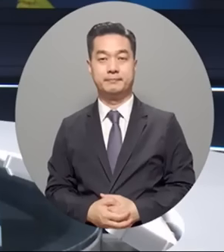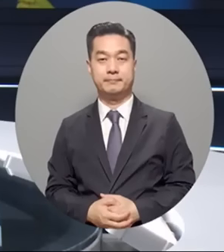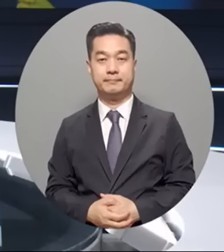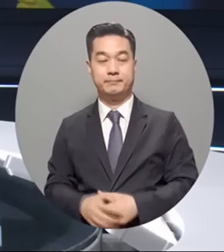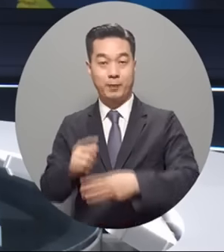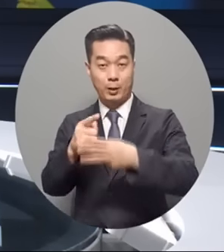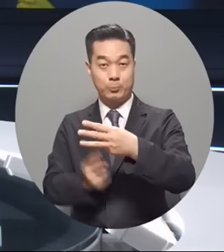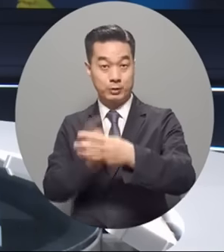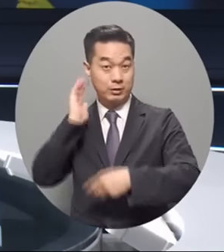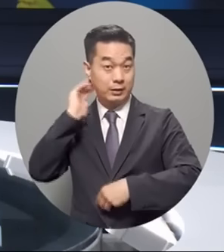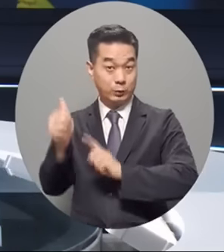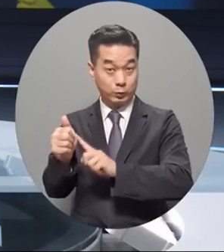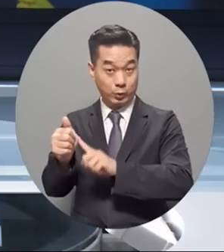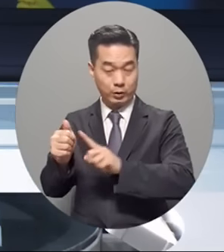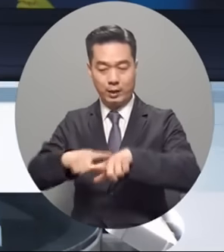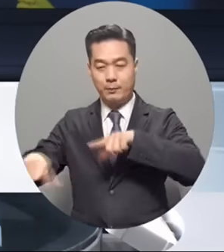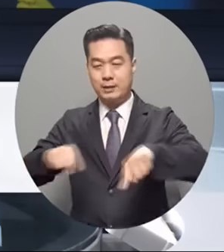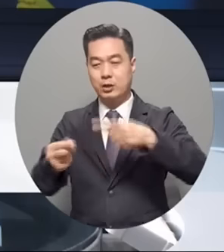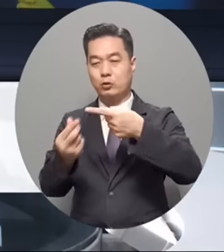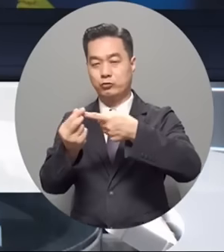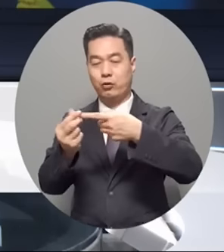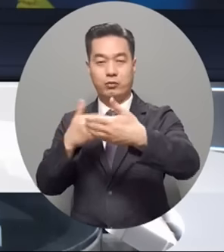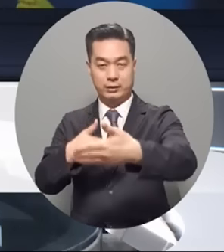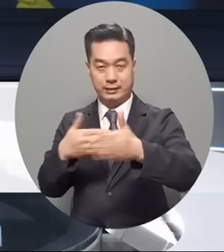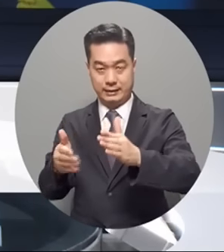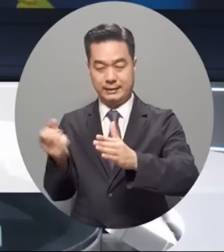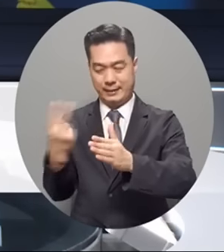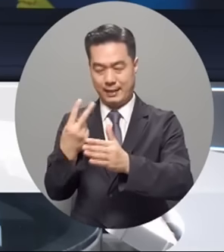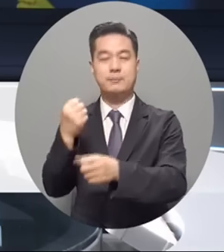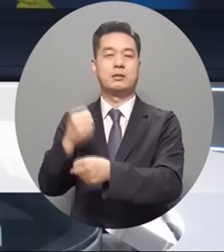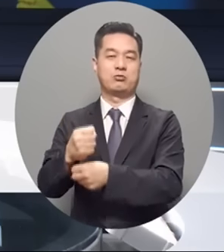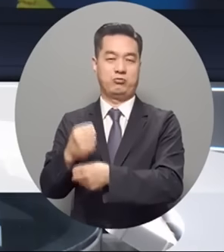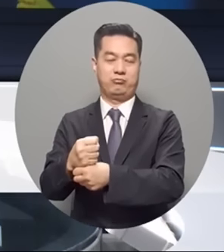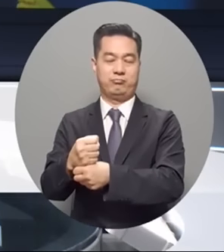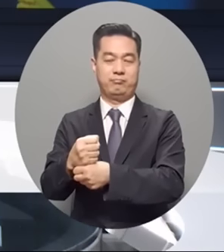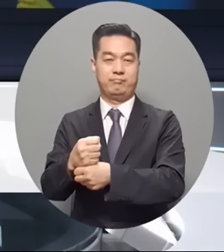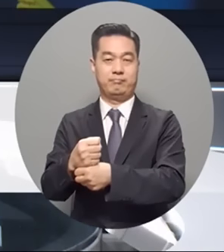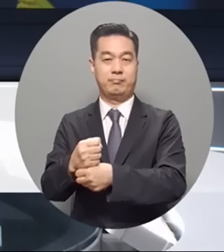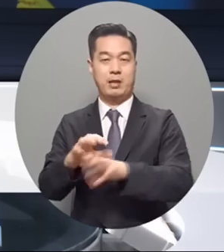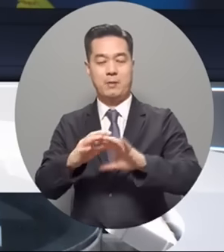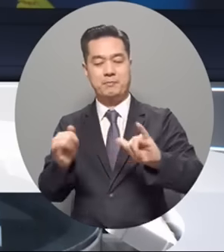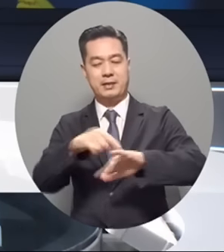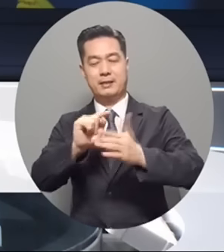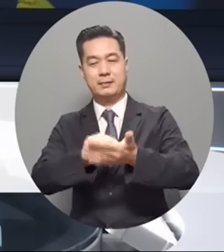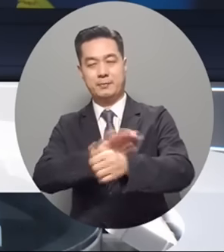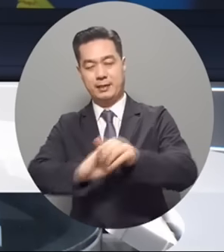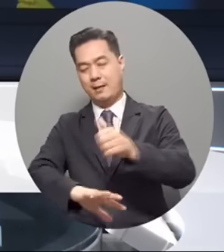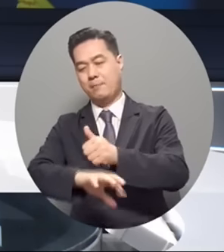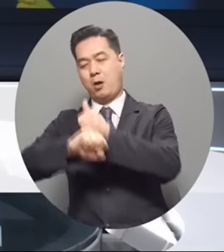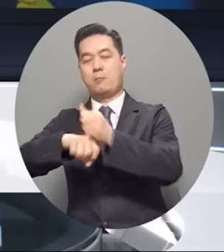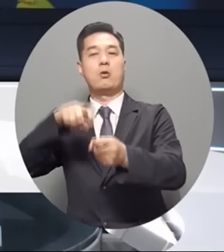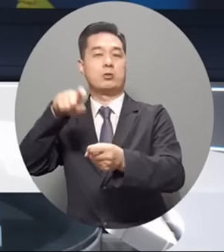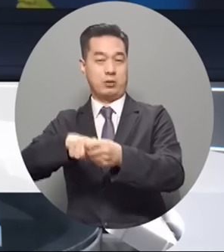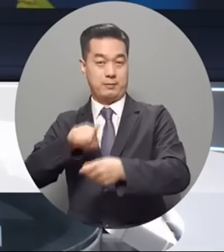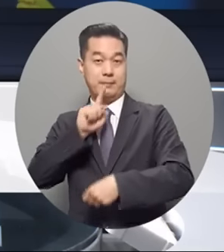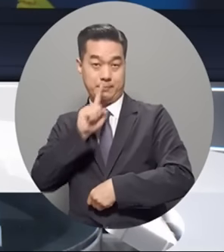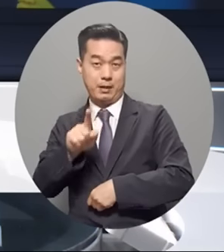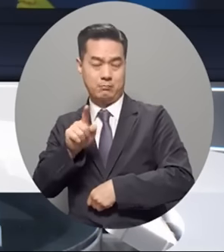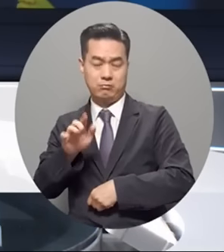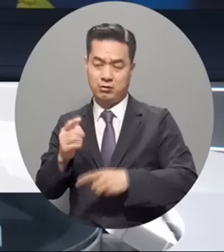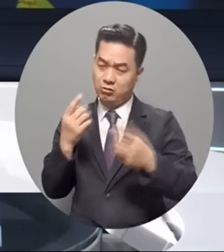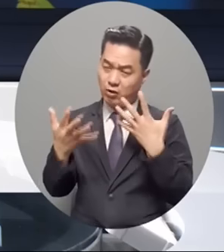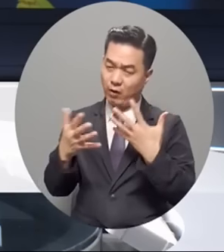윤석열 대통령은 민정수석실을 부활시키면서 민심을 잘 듣기 위해서라고 취지는 설명했지만 정확한